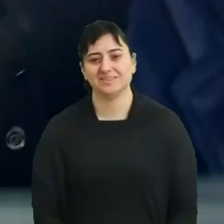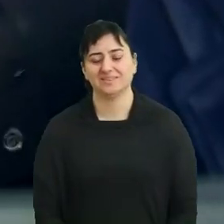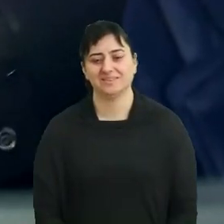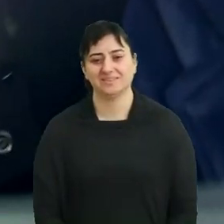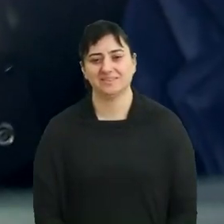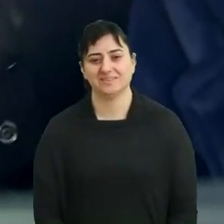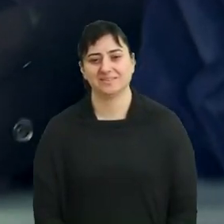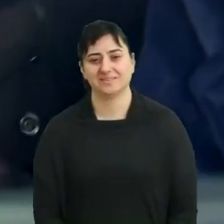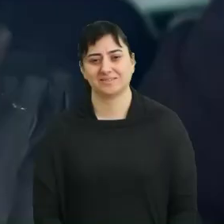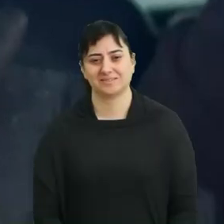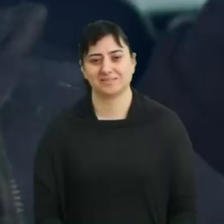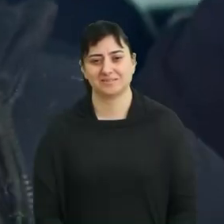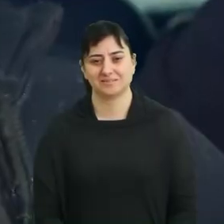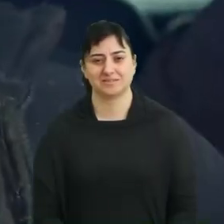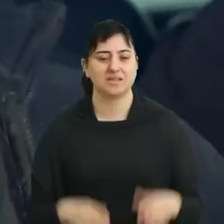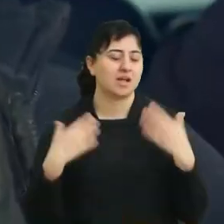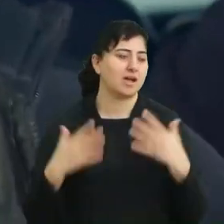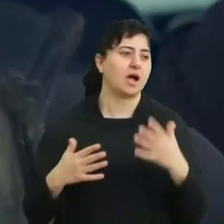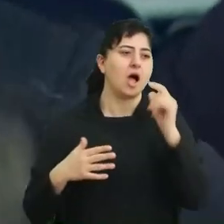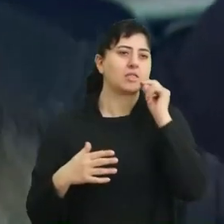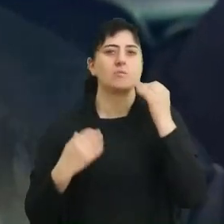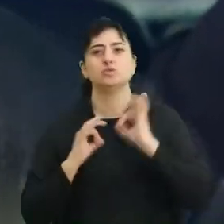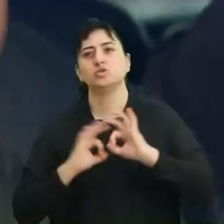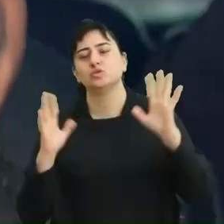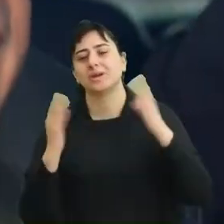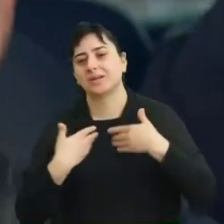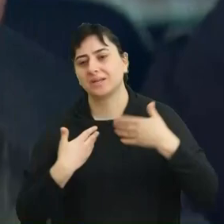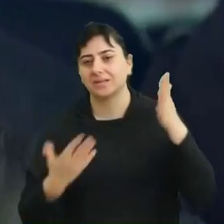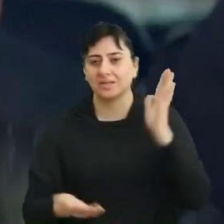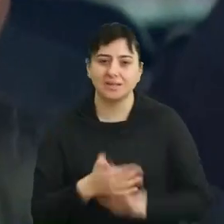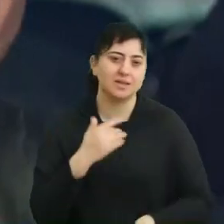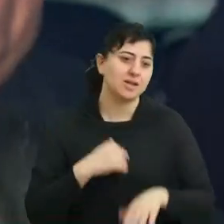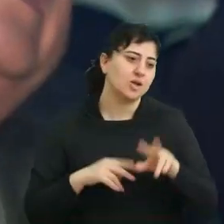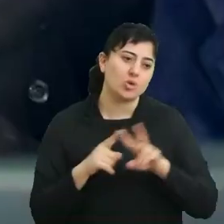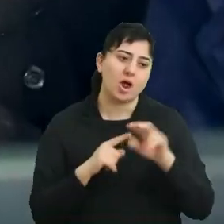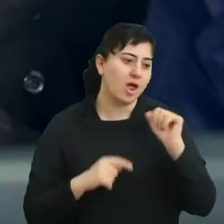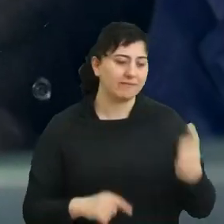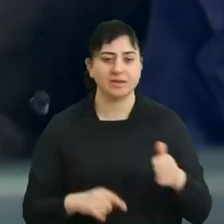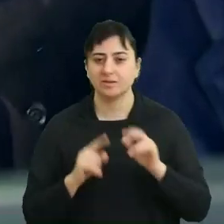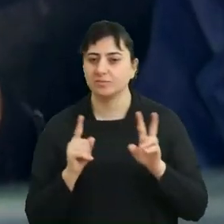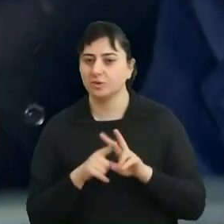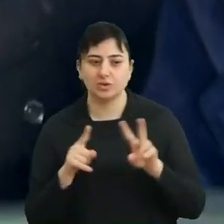gitti. Ay Allah'ım gitti koş gibi adam gitti. Aferin Nurhan.